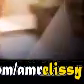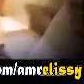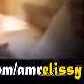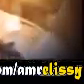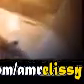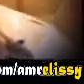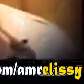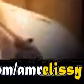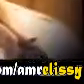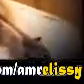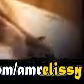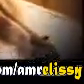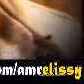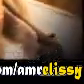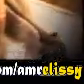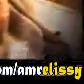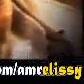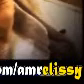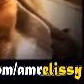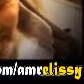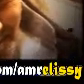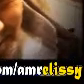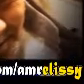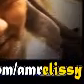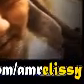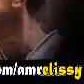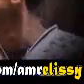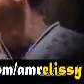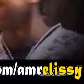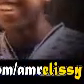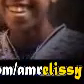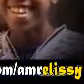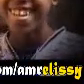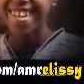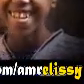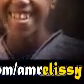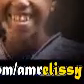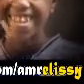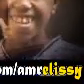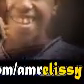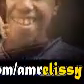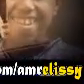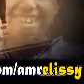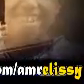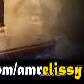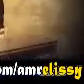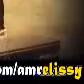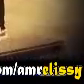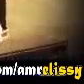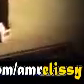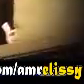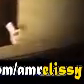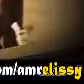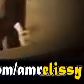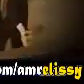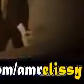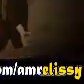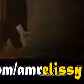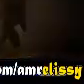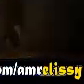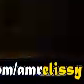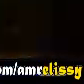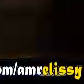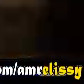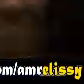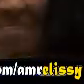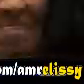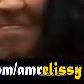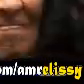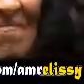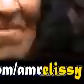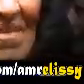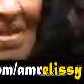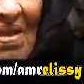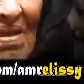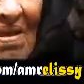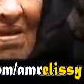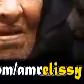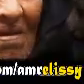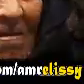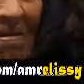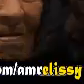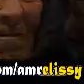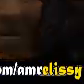كان واحد من الناس زي كل الناس،